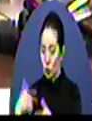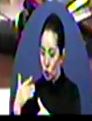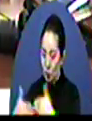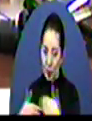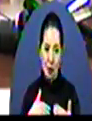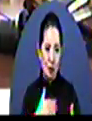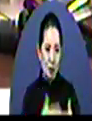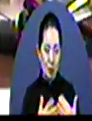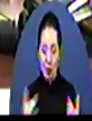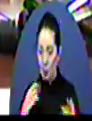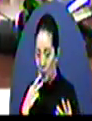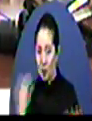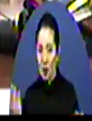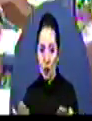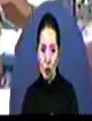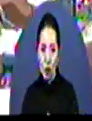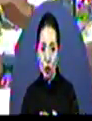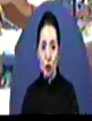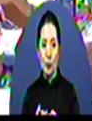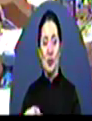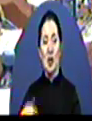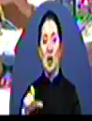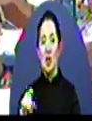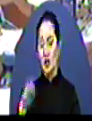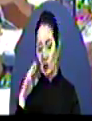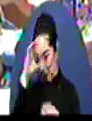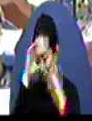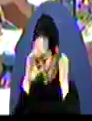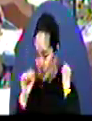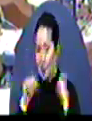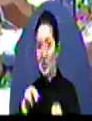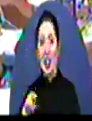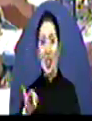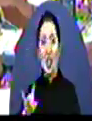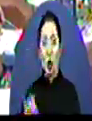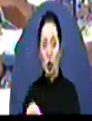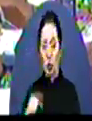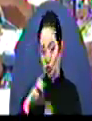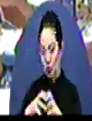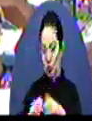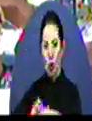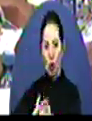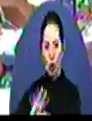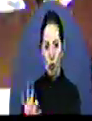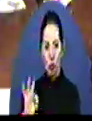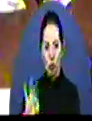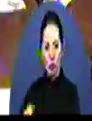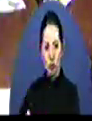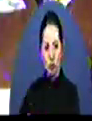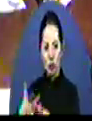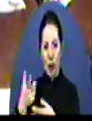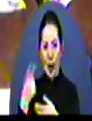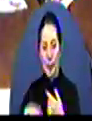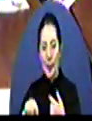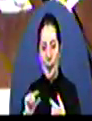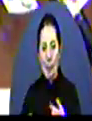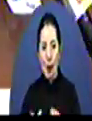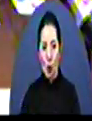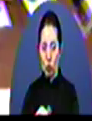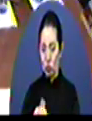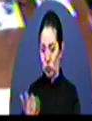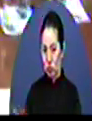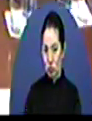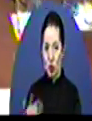талаар мэдээлэл солилцсон байна. Элчин сайд Ли Йохун Монгол улс дэлхийд COVID-19 халдвар авсан хүний тоогоороо дэлхийн хамгийн бага орон тооцогдох